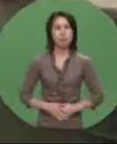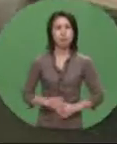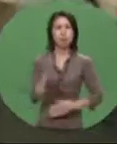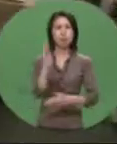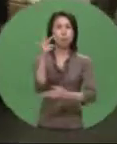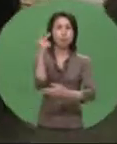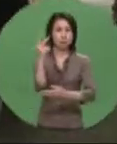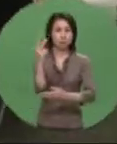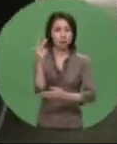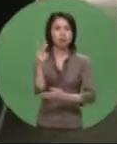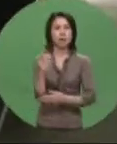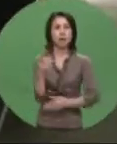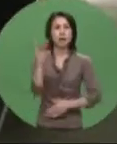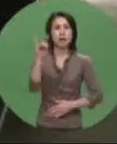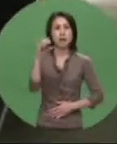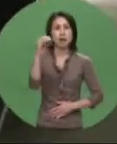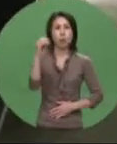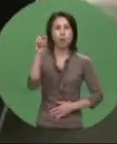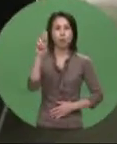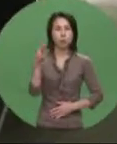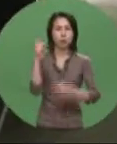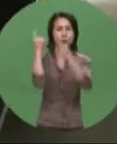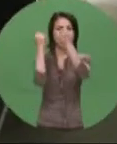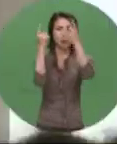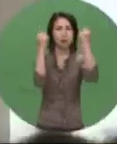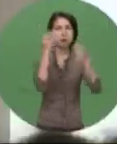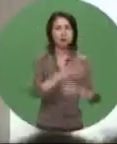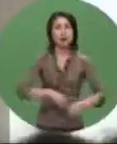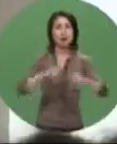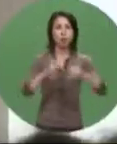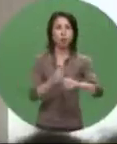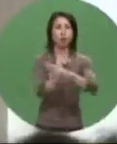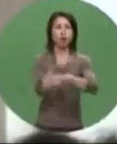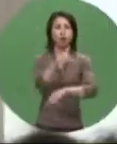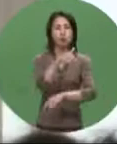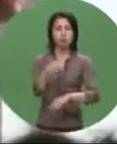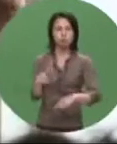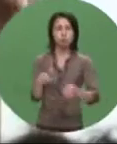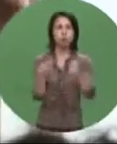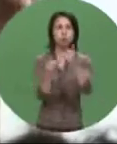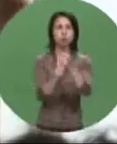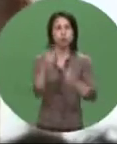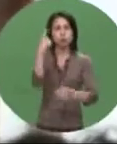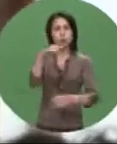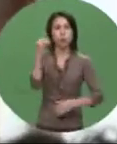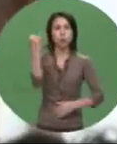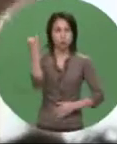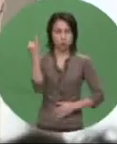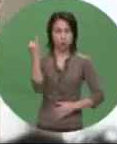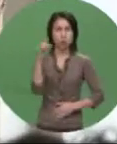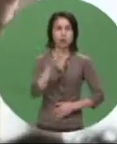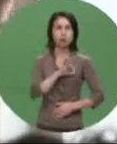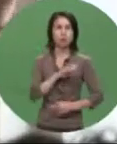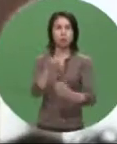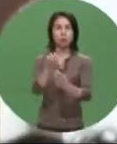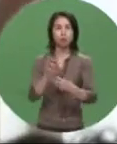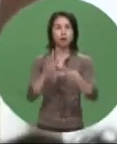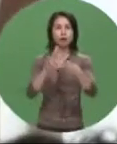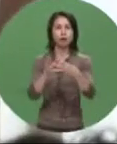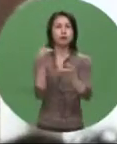講師は暨陽大学健康科学部人間環境デザイン学科准教授村田博子